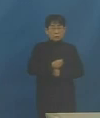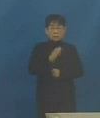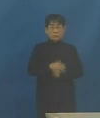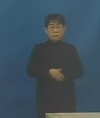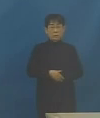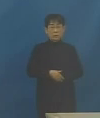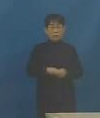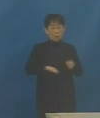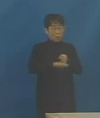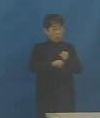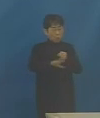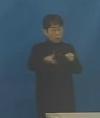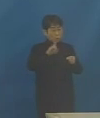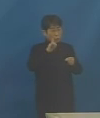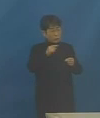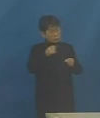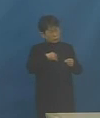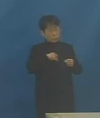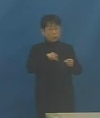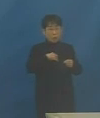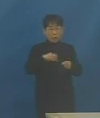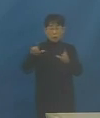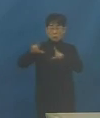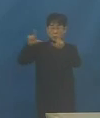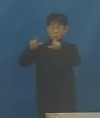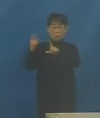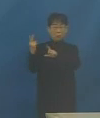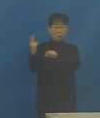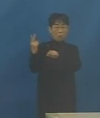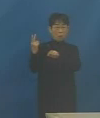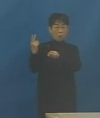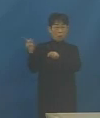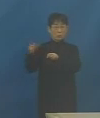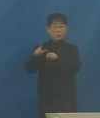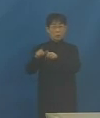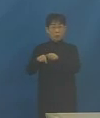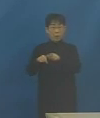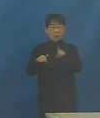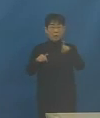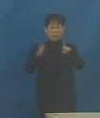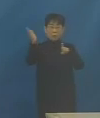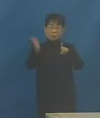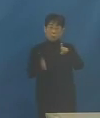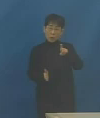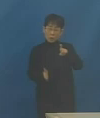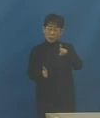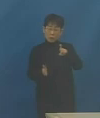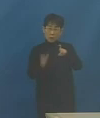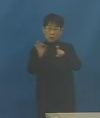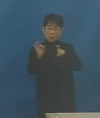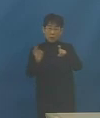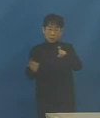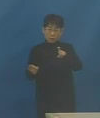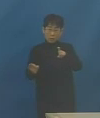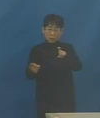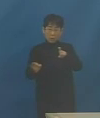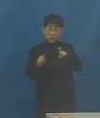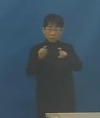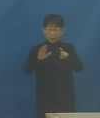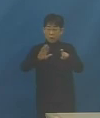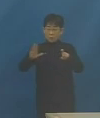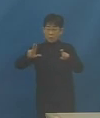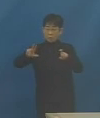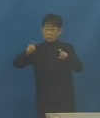気になりますのは例えば東京都さんなどですね1割程度かある一定割合でデルタ株